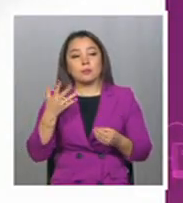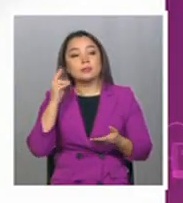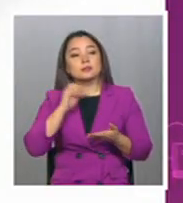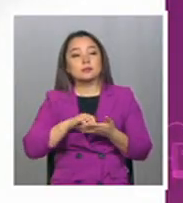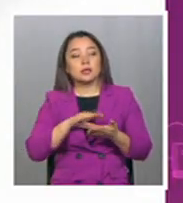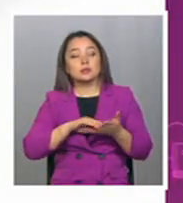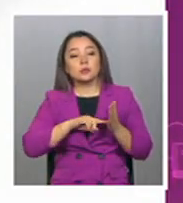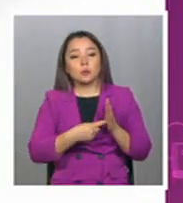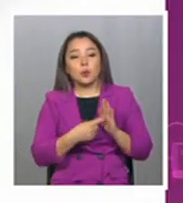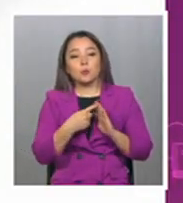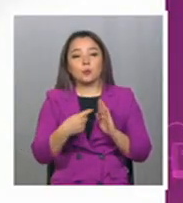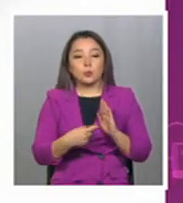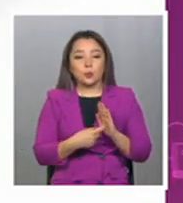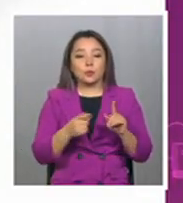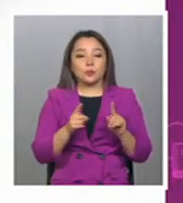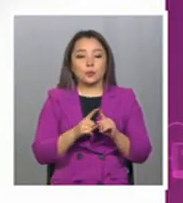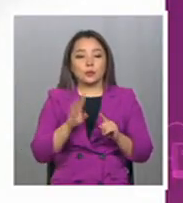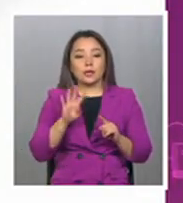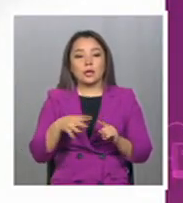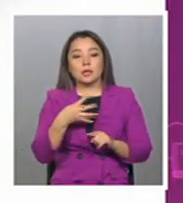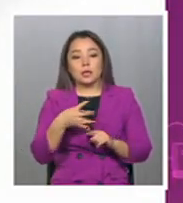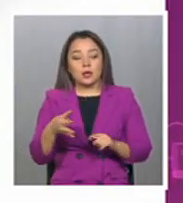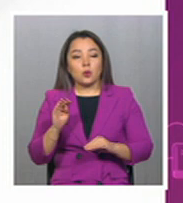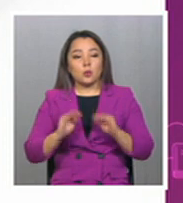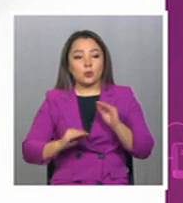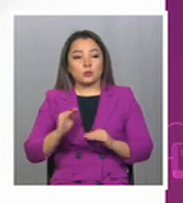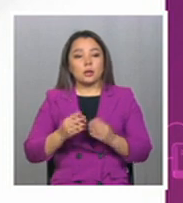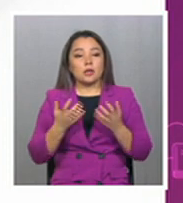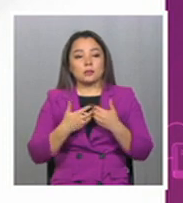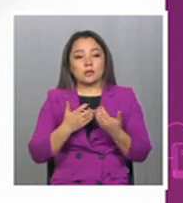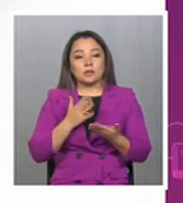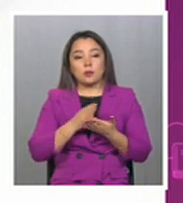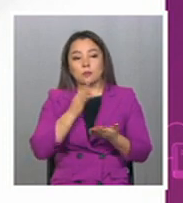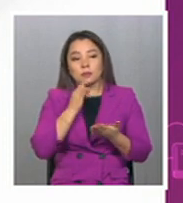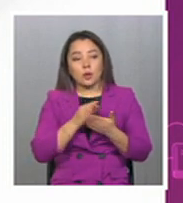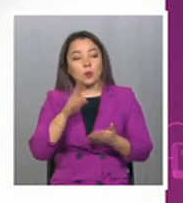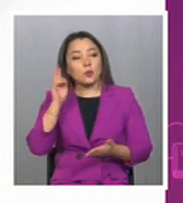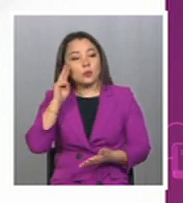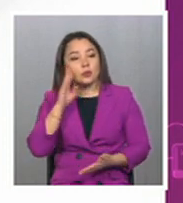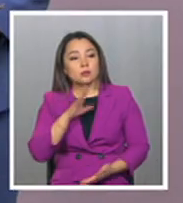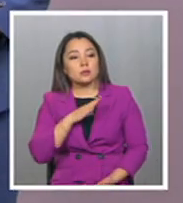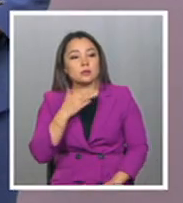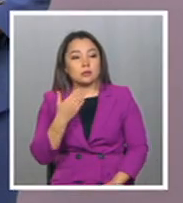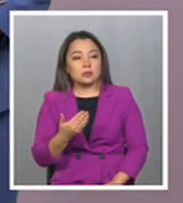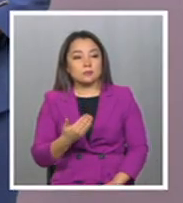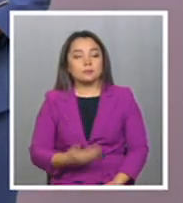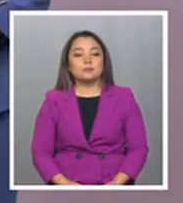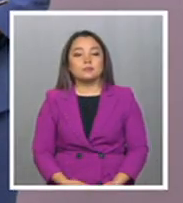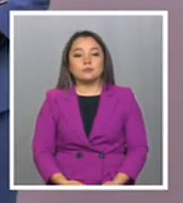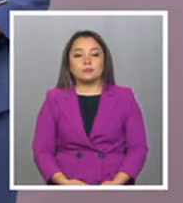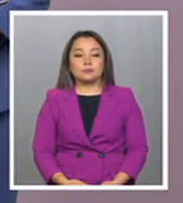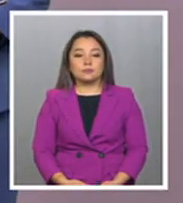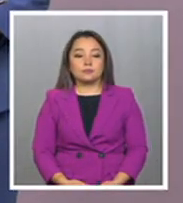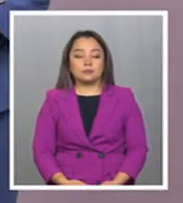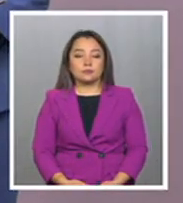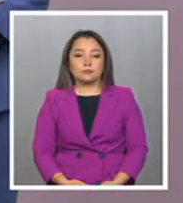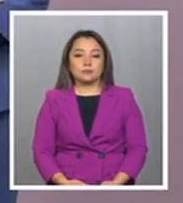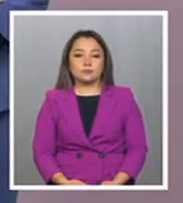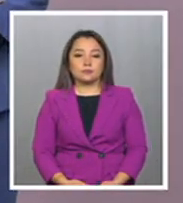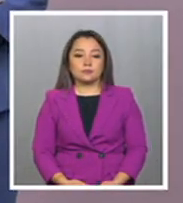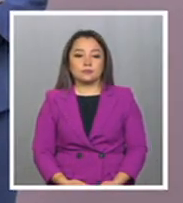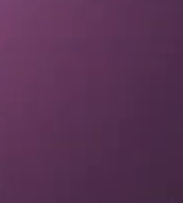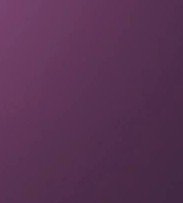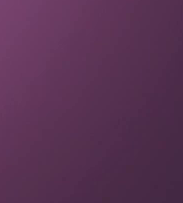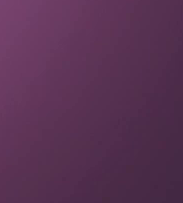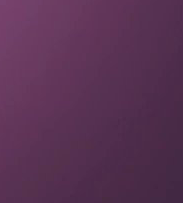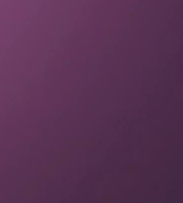және бөлу кестесін құрастыруды, есептер шығаруды үйрендіңдер. Осымен сабағымыз аяқталды. Сау